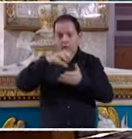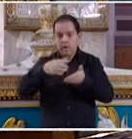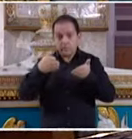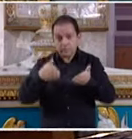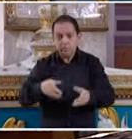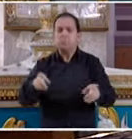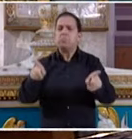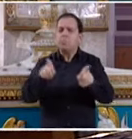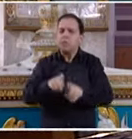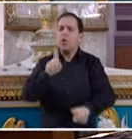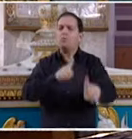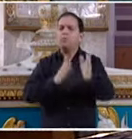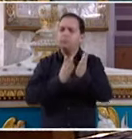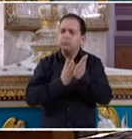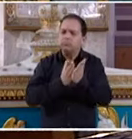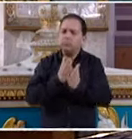Μεταπιστέως